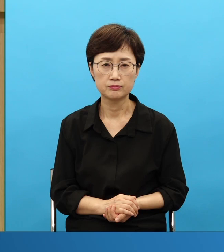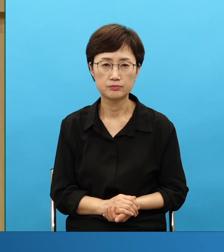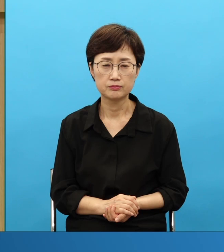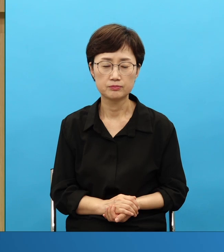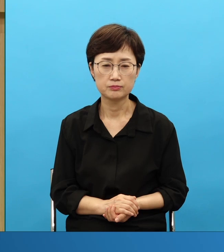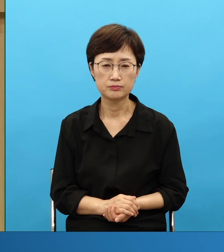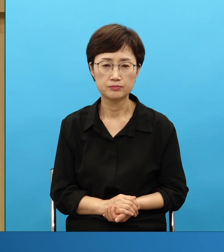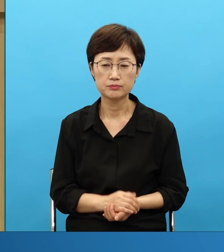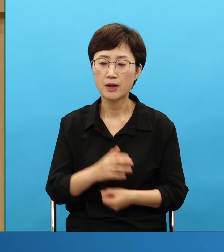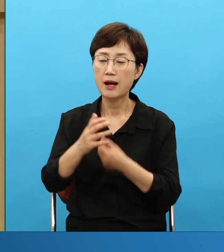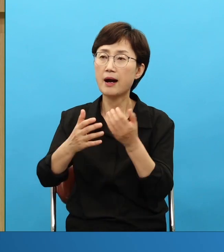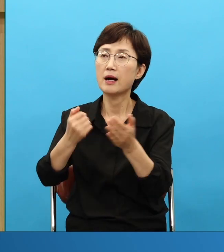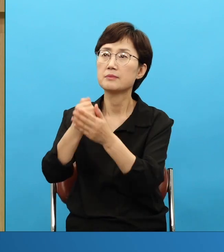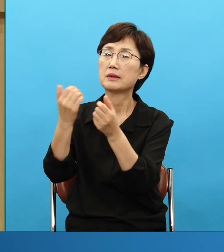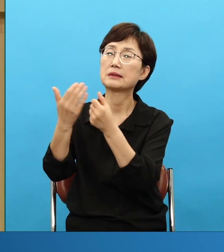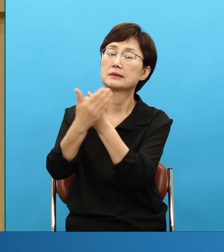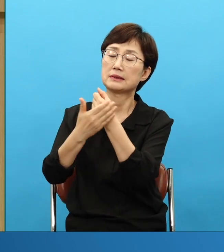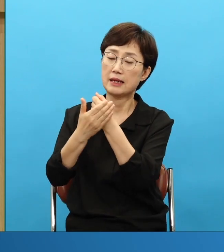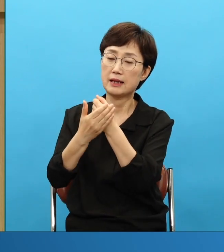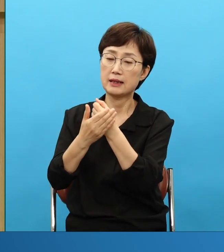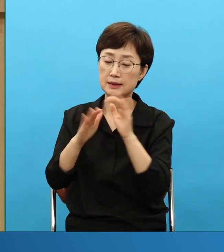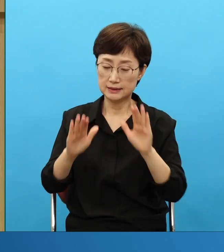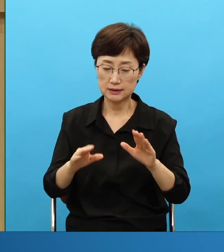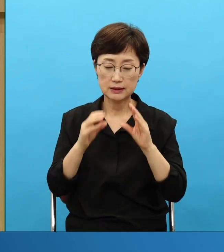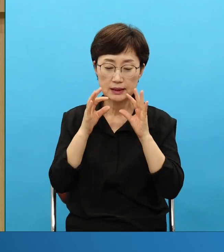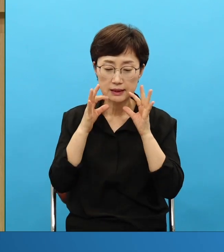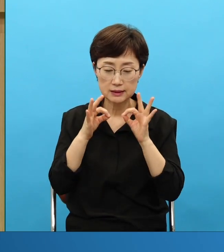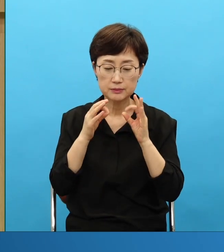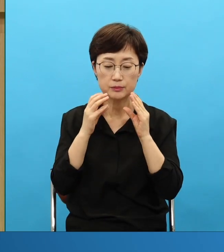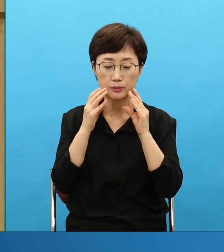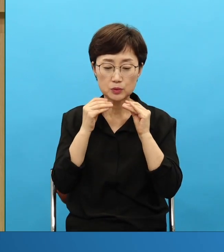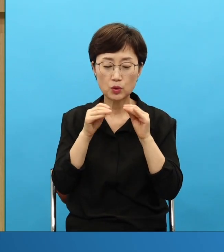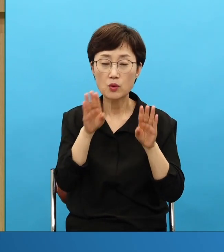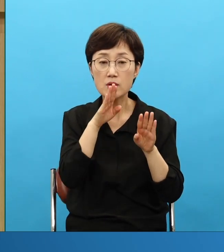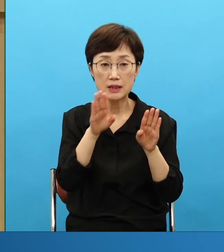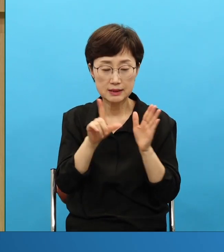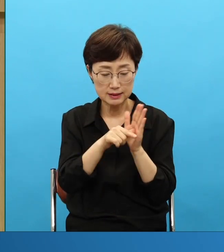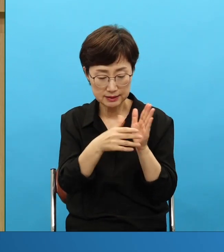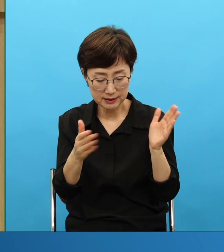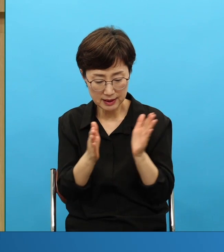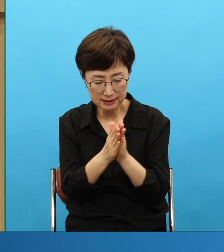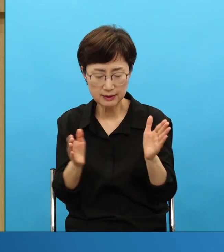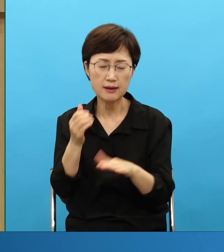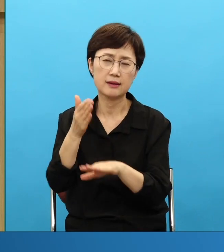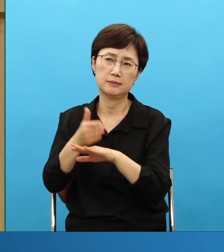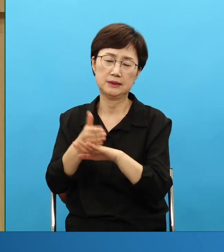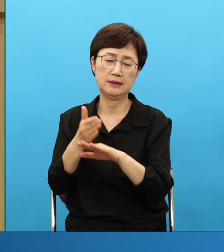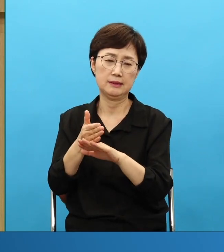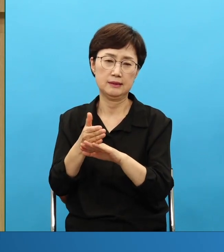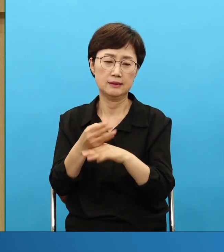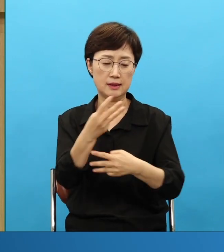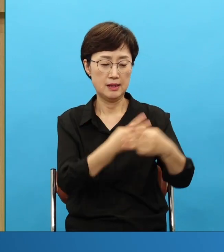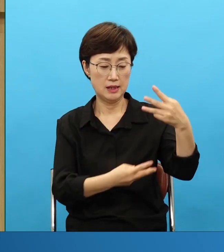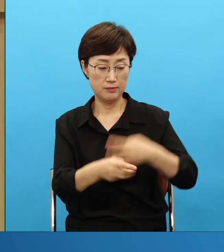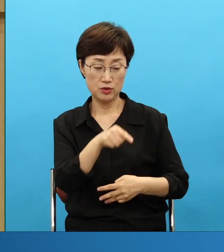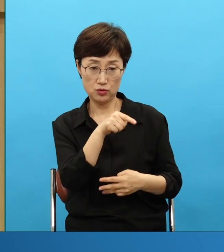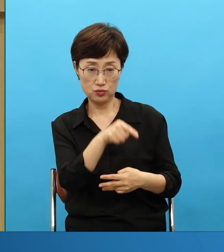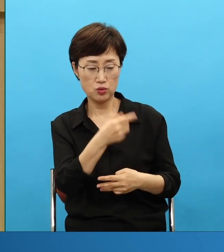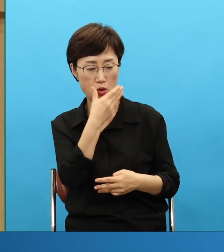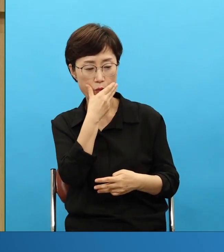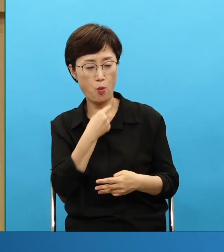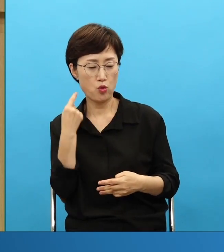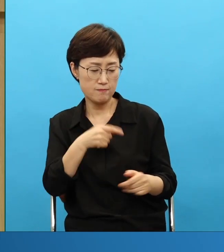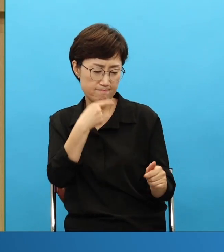gospel. 하나님의 은혜로 금토일 시대가 세우도록 인도해 주시고 렘넌트가 계속해서 복음을